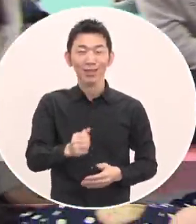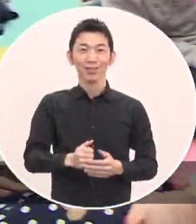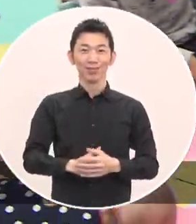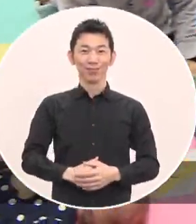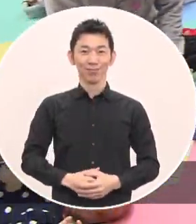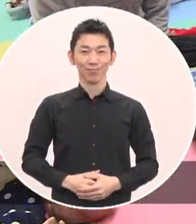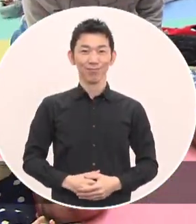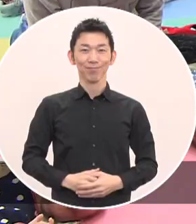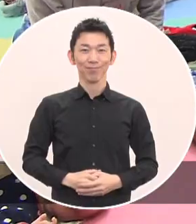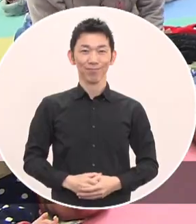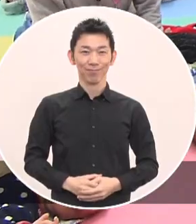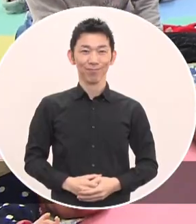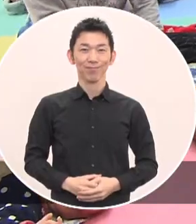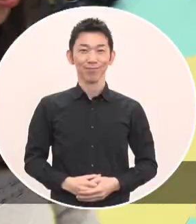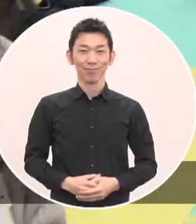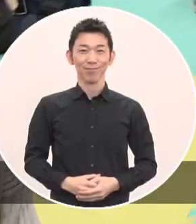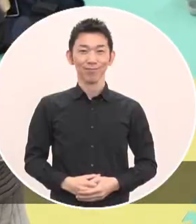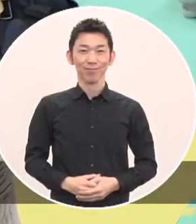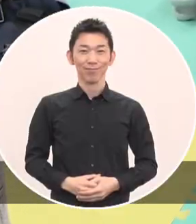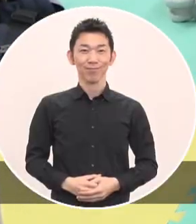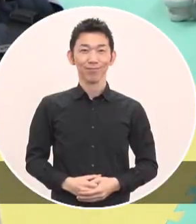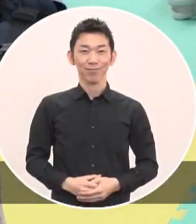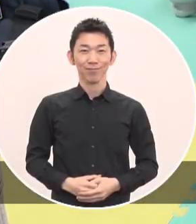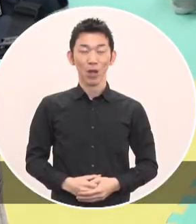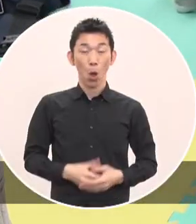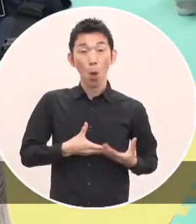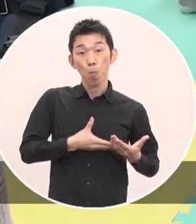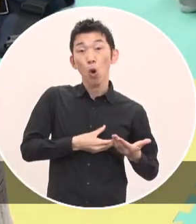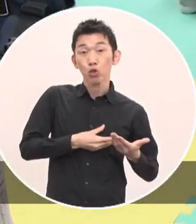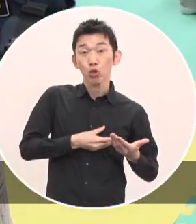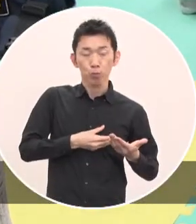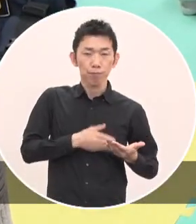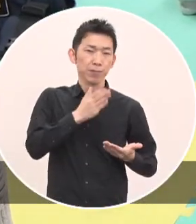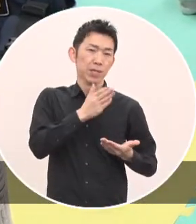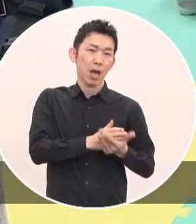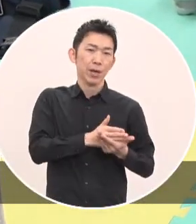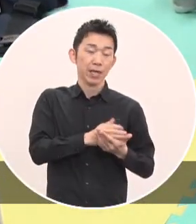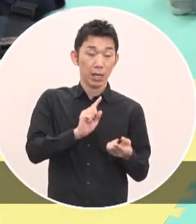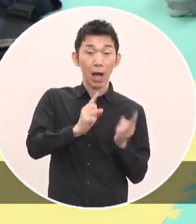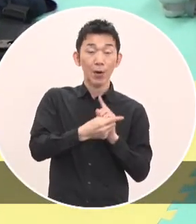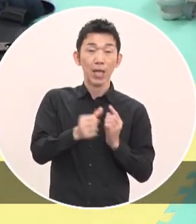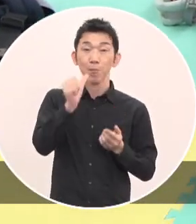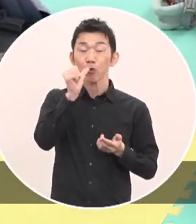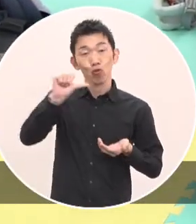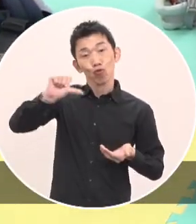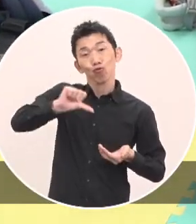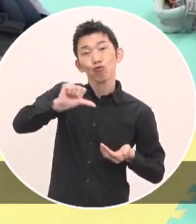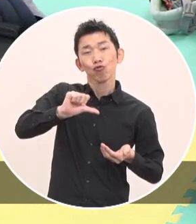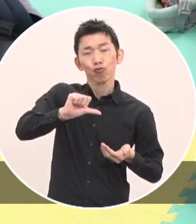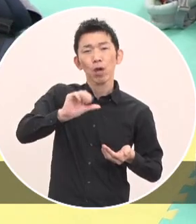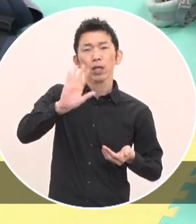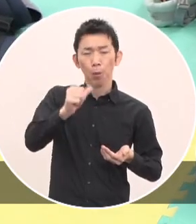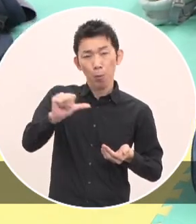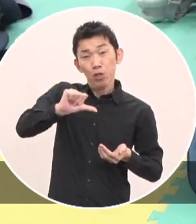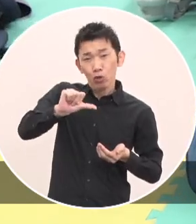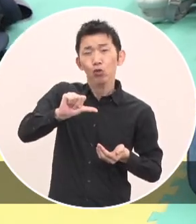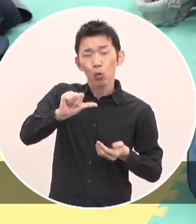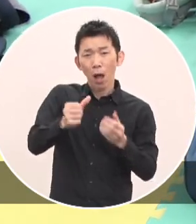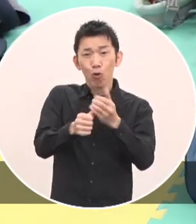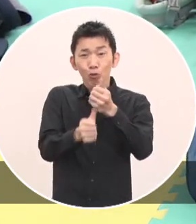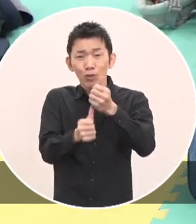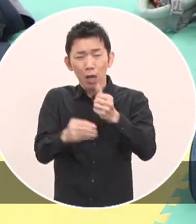んそれを止めて伸びるわけなんですけどなんかちょっとやっぱミルク立つんじゃ